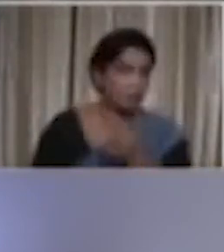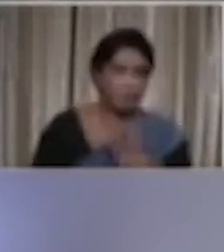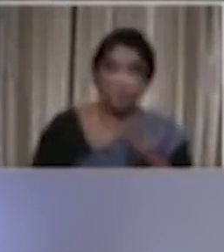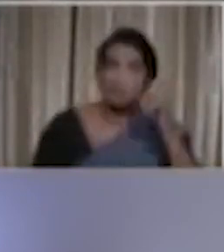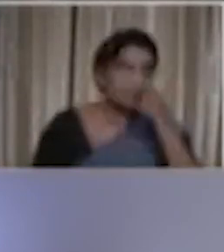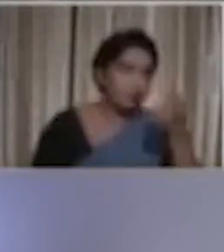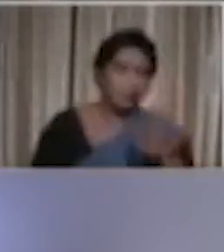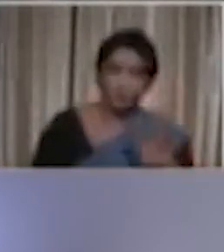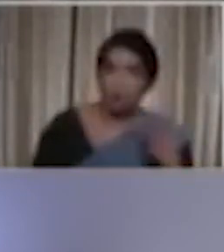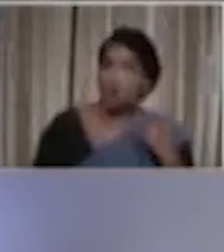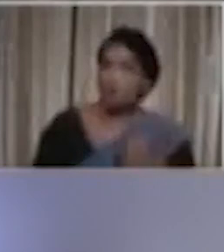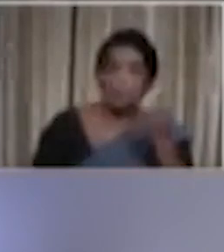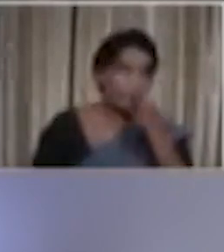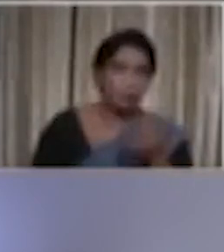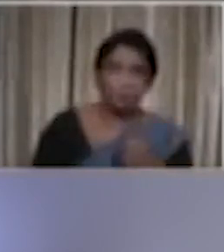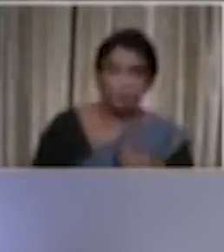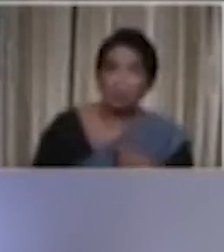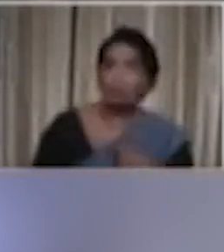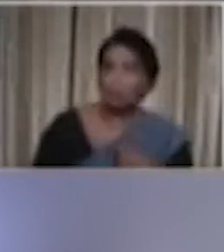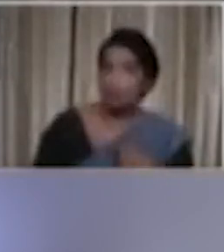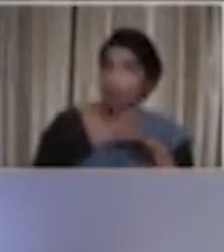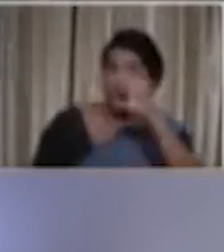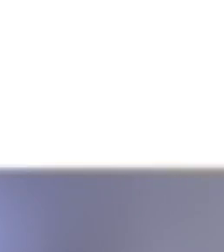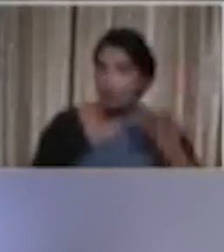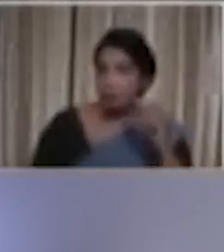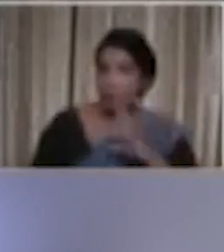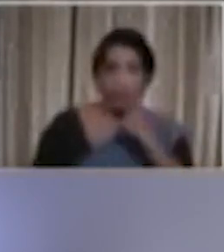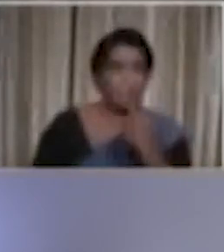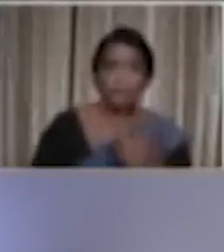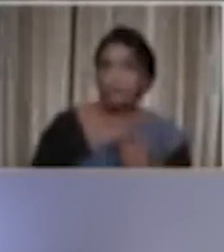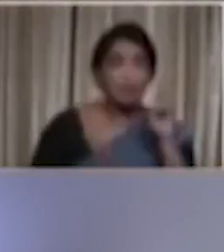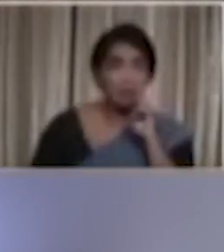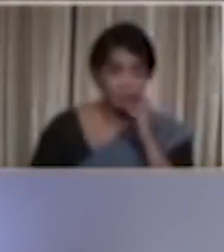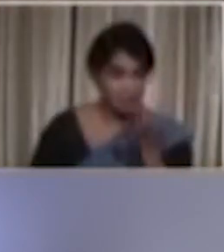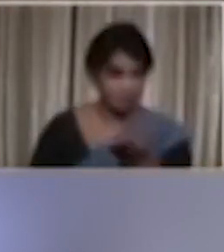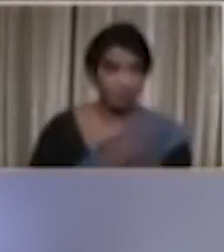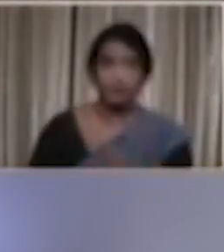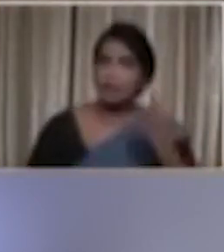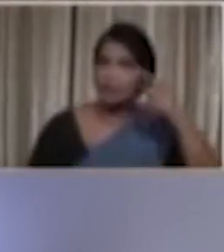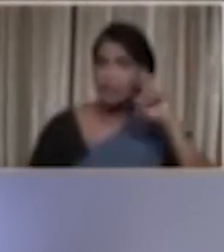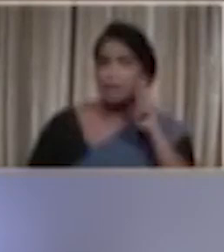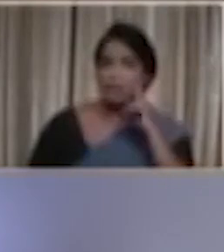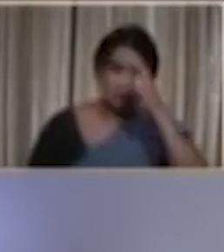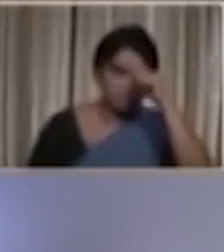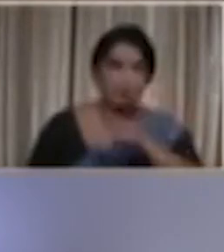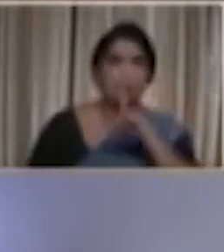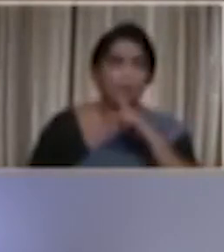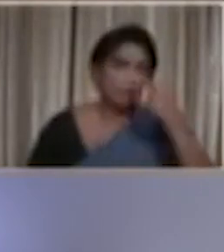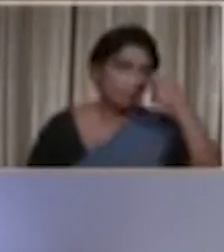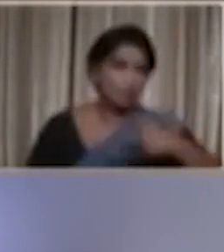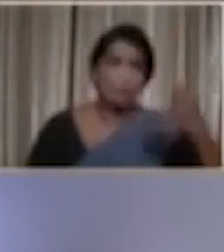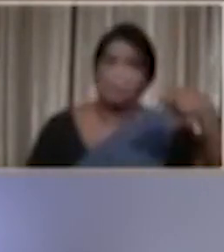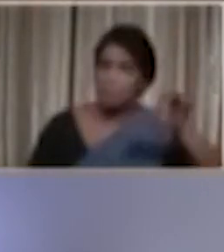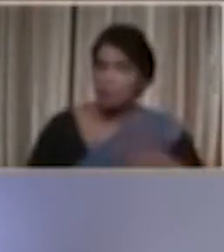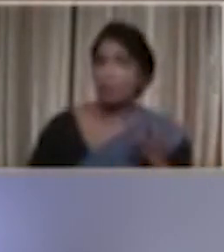ජනාධිපතිතුමා කියලත් නැහැ, රජය කියලත් නැහැ. මෙන්න මේ රටවලින් ගන්න එපා කියන එක. එහෙම ප්‍රතිපත්තියක් කියලා නැහැ. ඊ රනිල් වික්‍රමසිංහ මැතිතුමා කිව්වා මේ ඉන්ධන ගැනීම